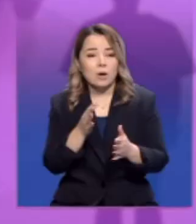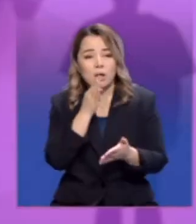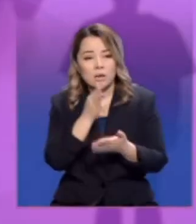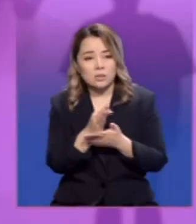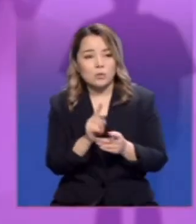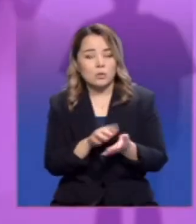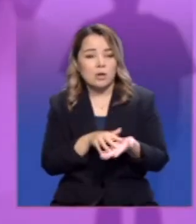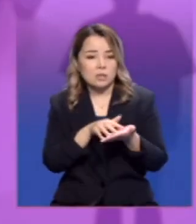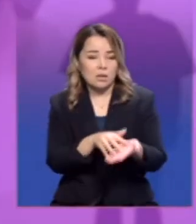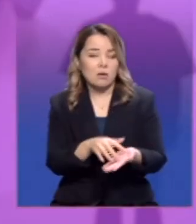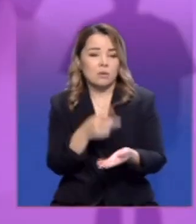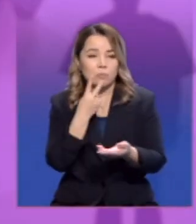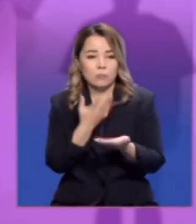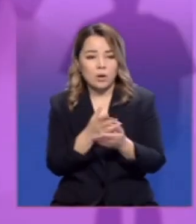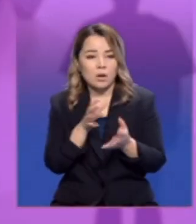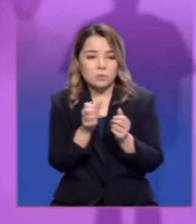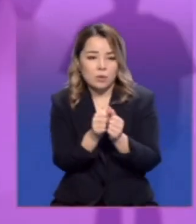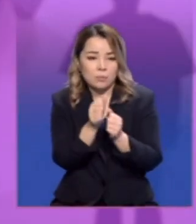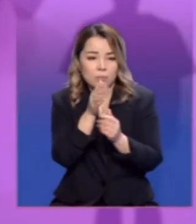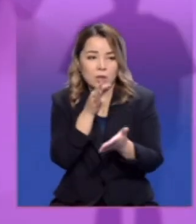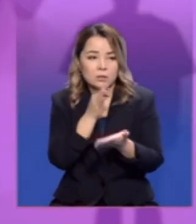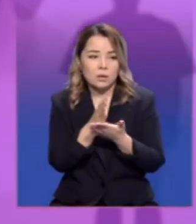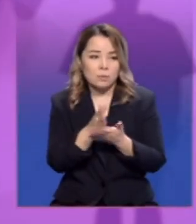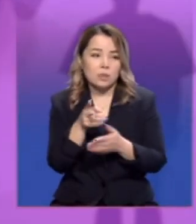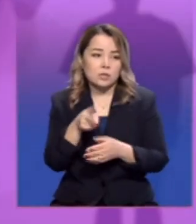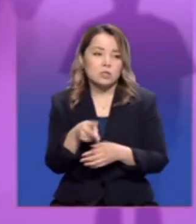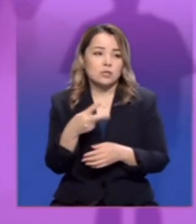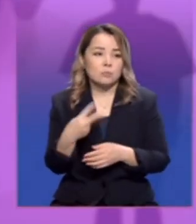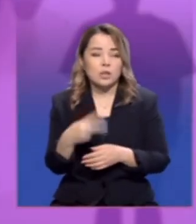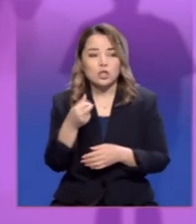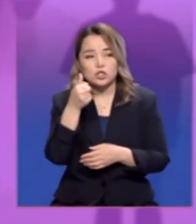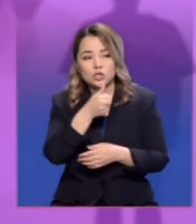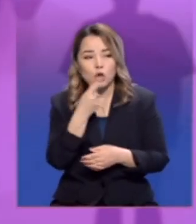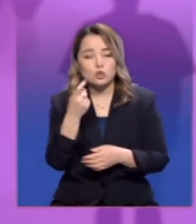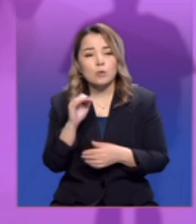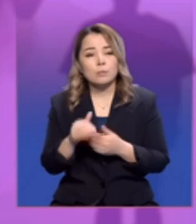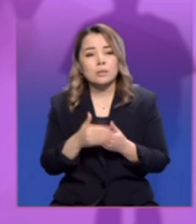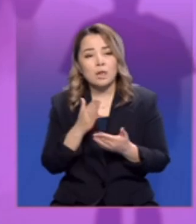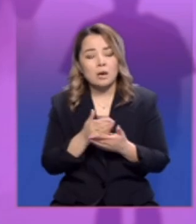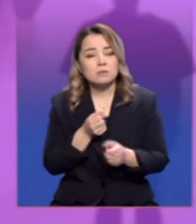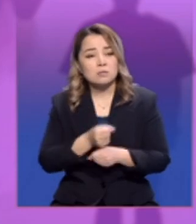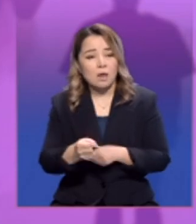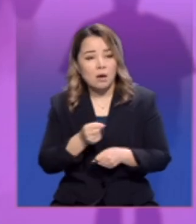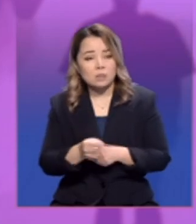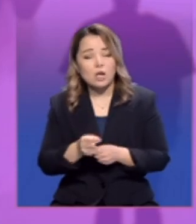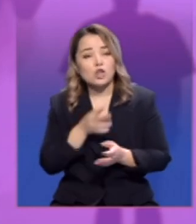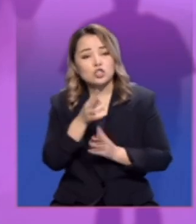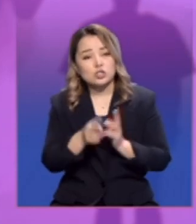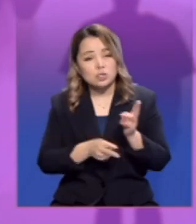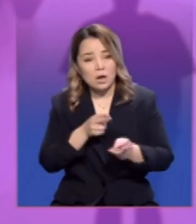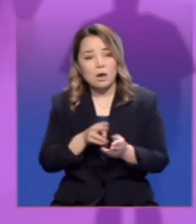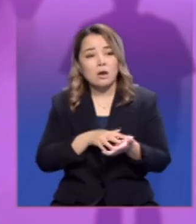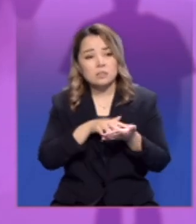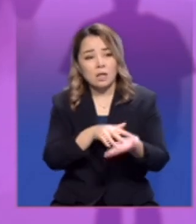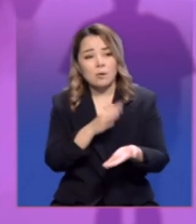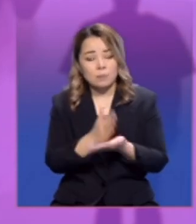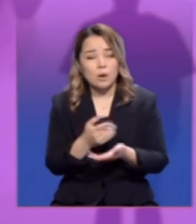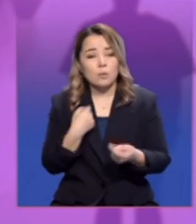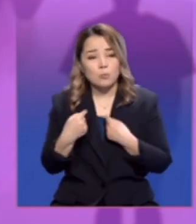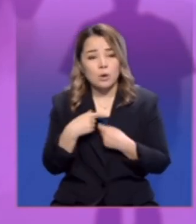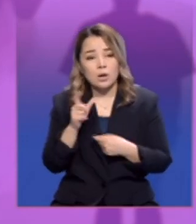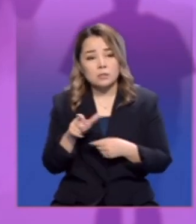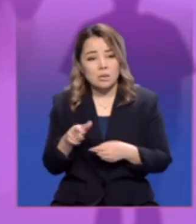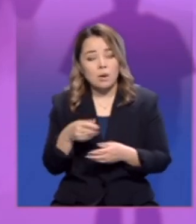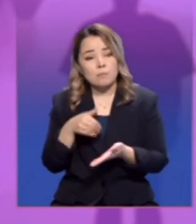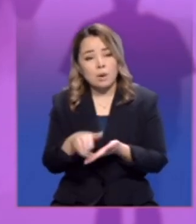келеді. Мәселен, 2022 жылы тұрмыстық зорлық-зомбылыққа қатысты 100 мыңдай шағым түскен. Алайда олардың 60%-ында жәбірленушілер арыз беруден